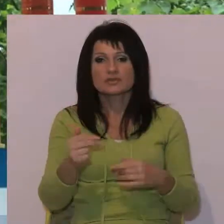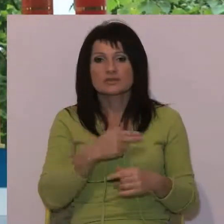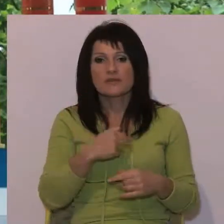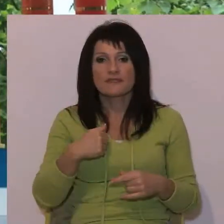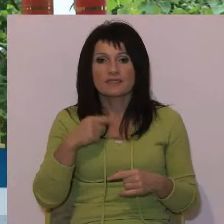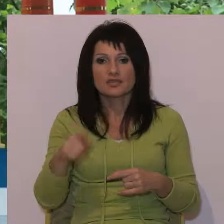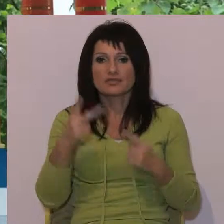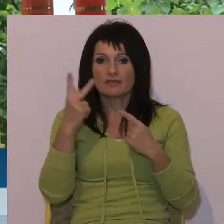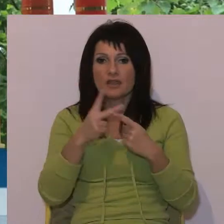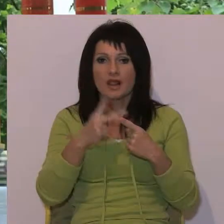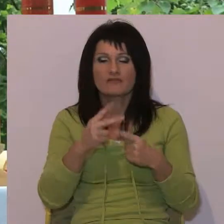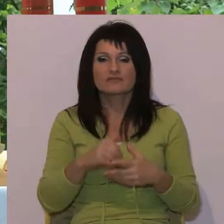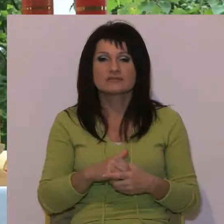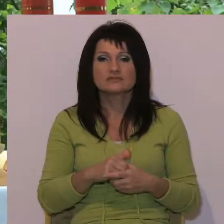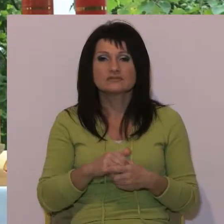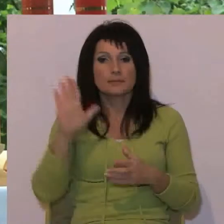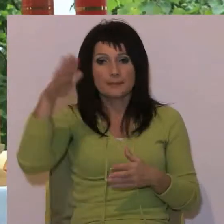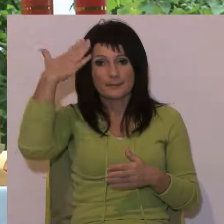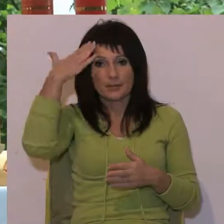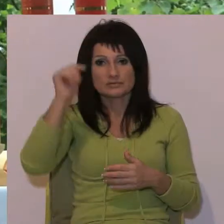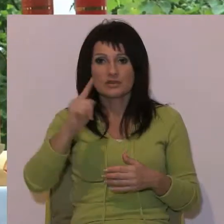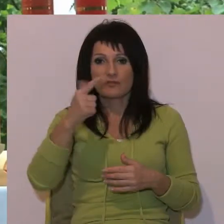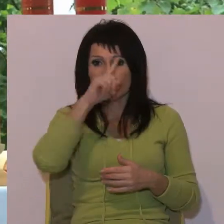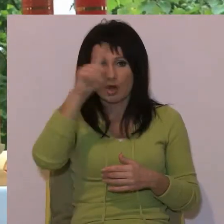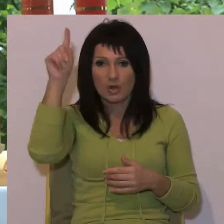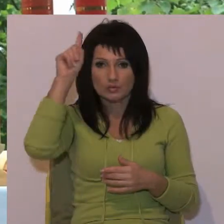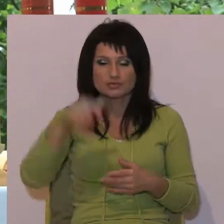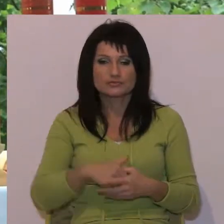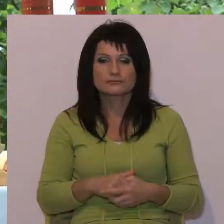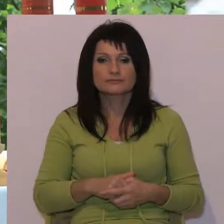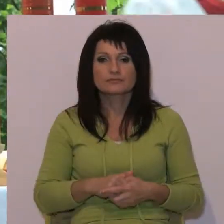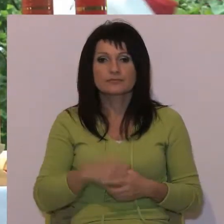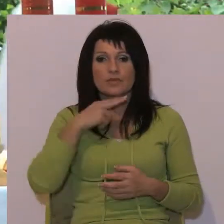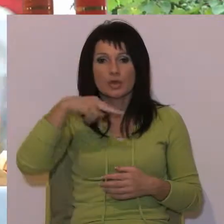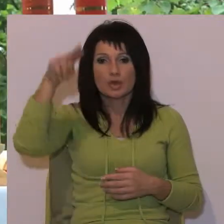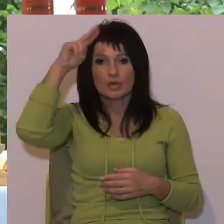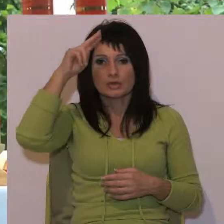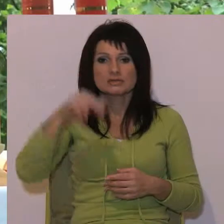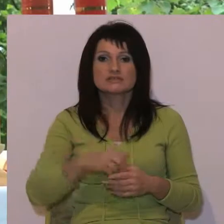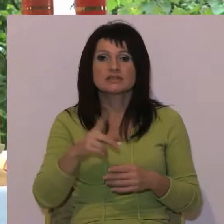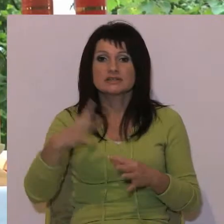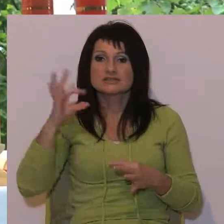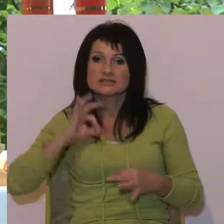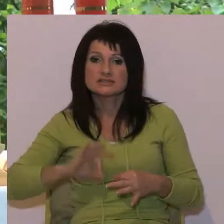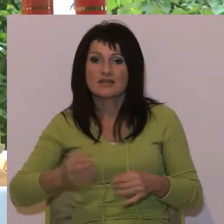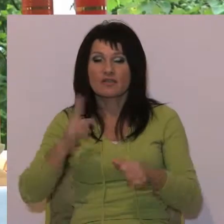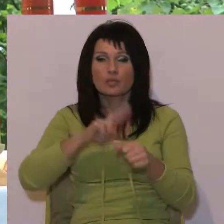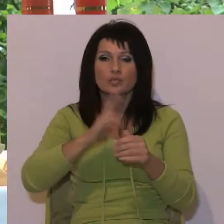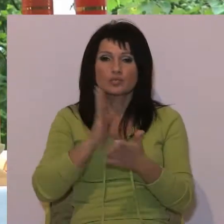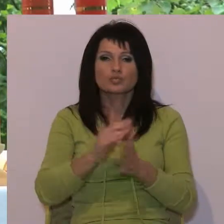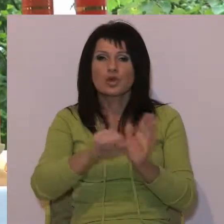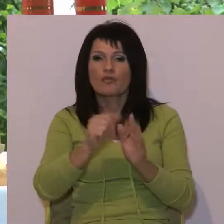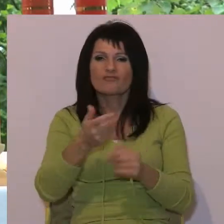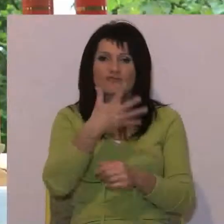i telewizji poznać dwóch ludzi, ojca i syna, którzy już od wielu